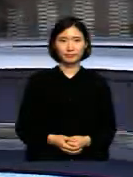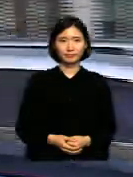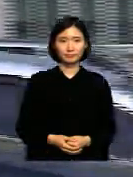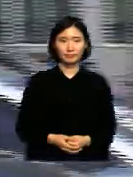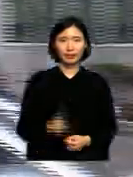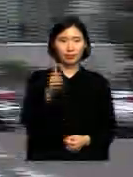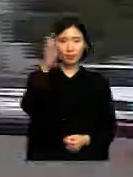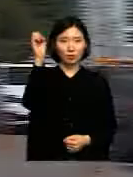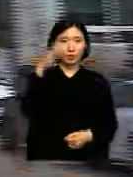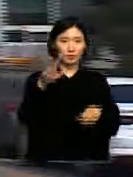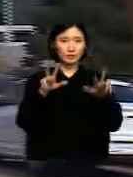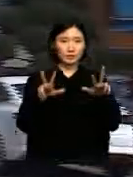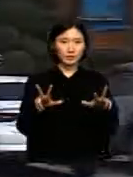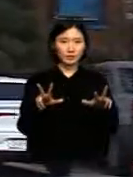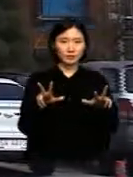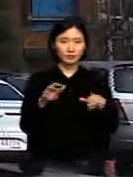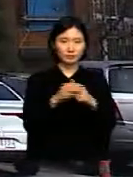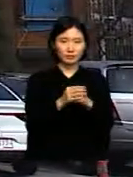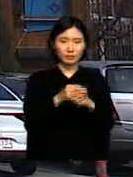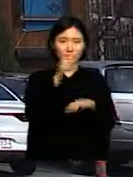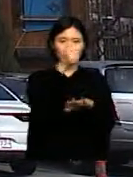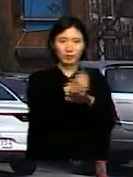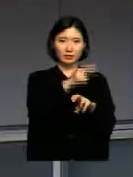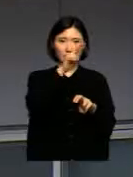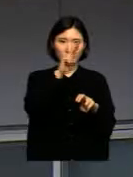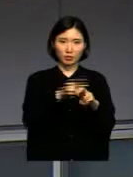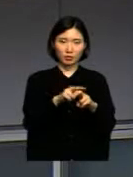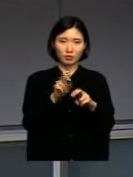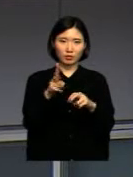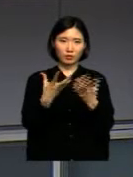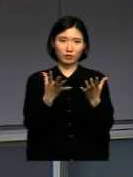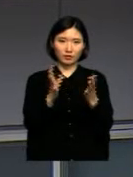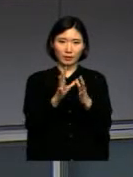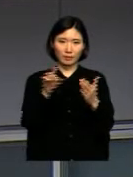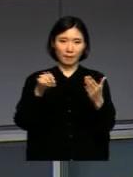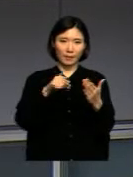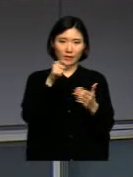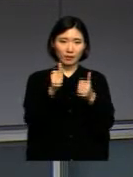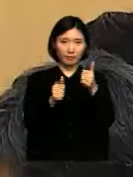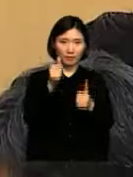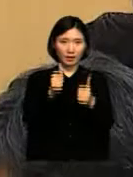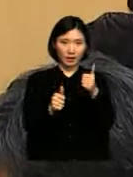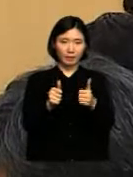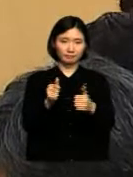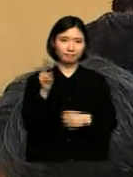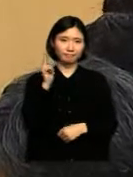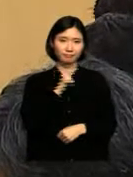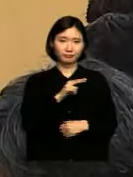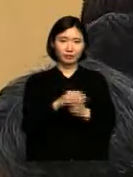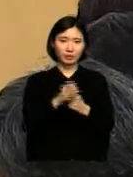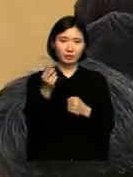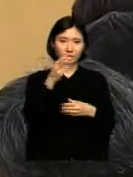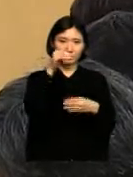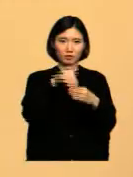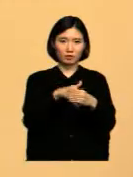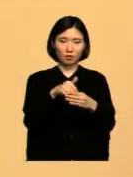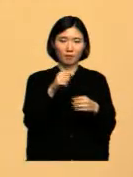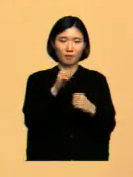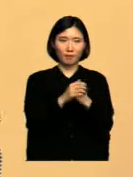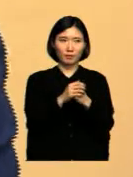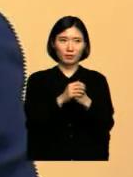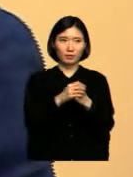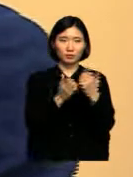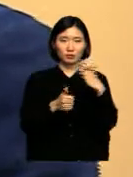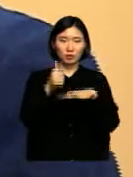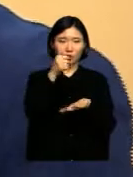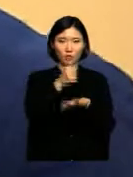고양시 에선 현재 결선 자리를 둔 더불어 민주당의 당 내 경쟁이 치열합니다 재선에 성공한 최성 고양시장 2